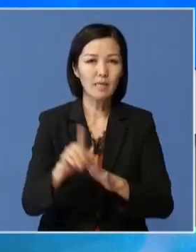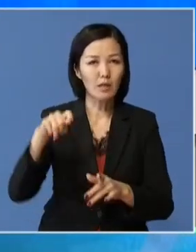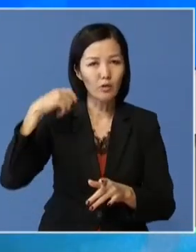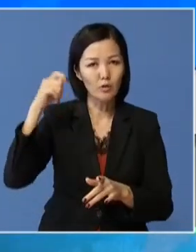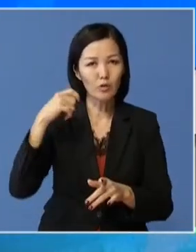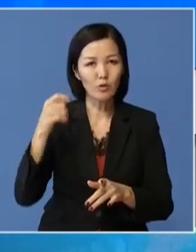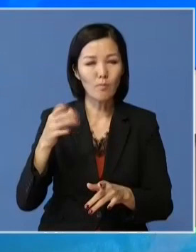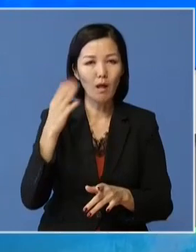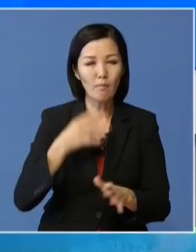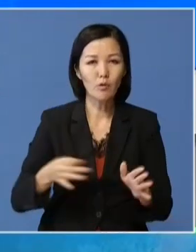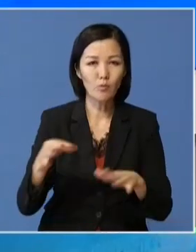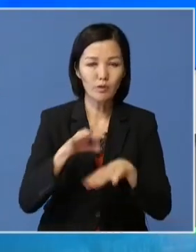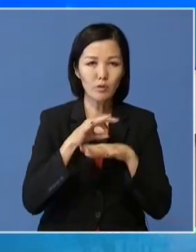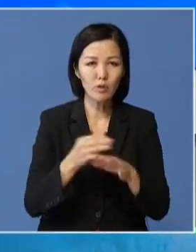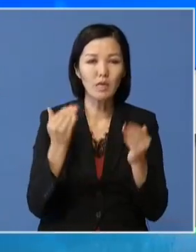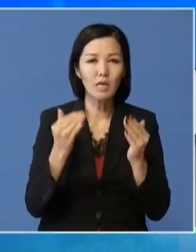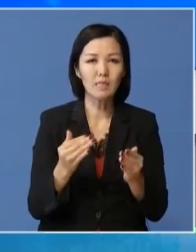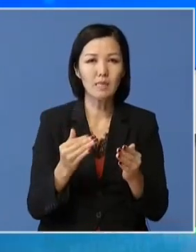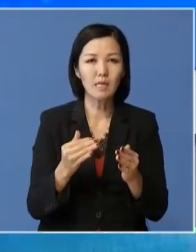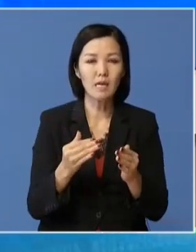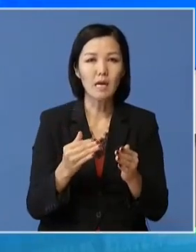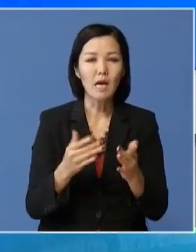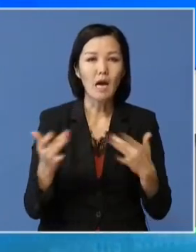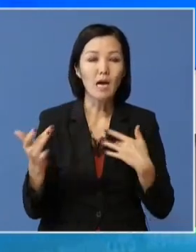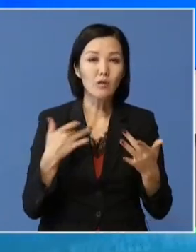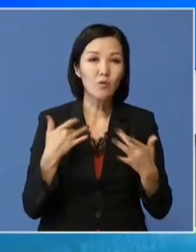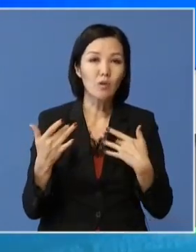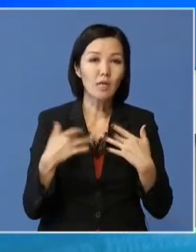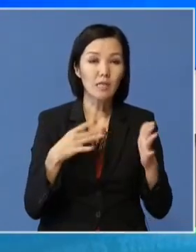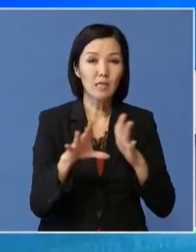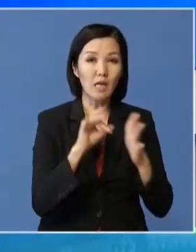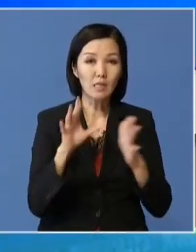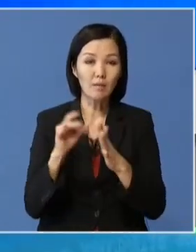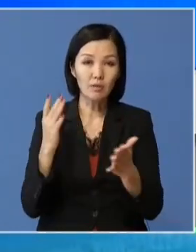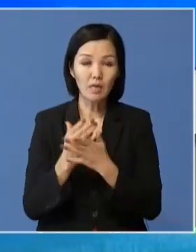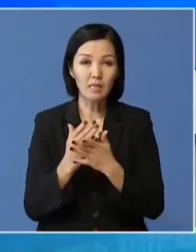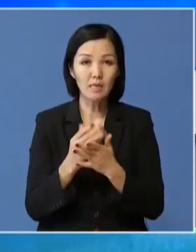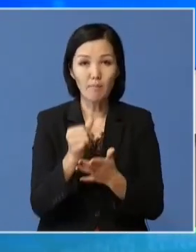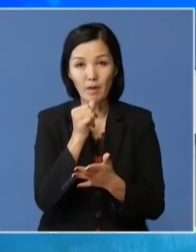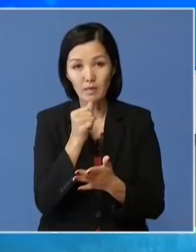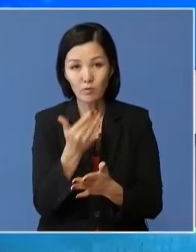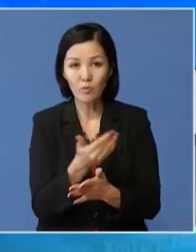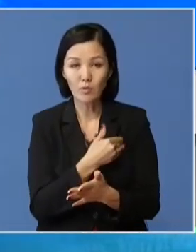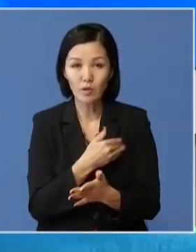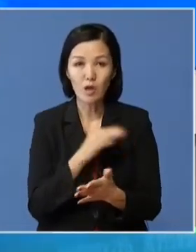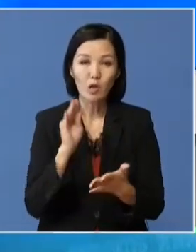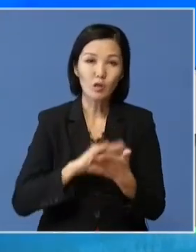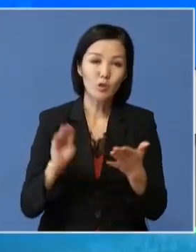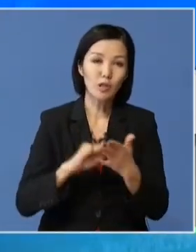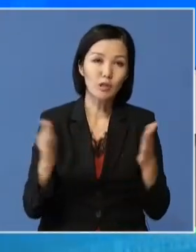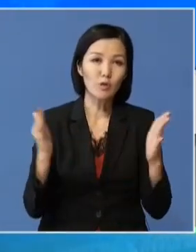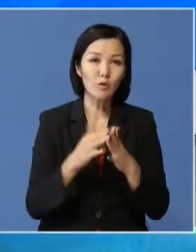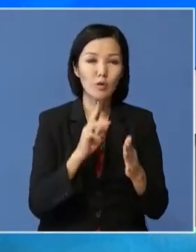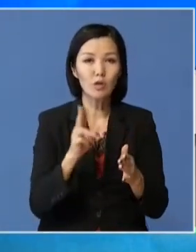облыс аумағында өтеді. Қазіргі уақытта кейіпкерлерді сомдаушыларға таңдау жүріп жатыр. Бағын сынап көргісі келетіндер журналистер